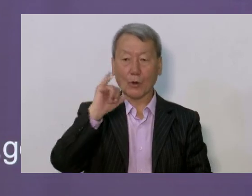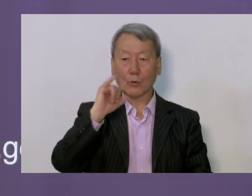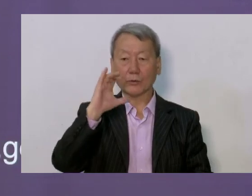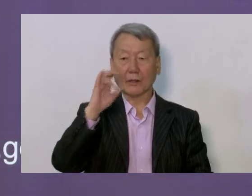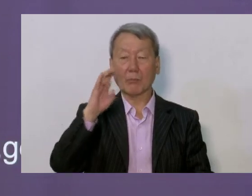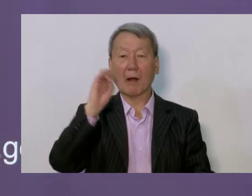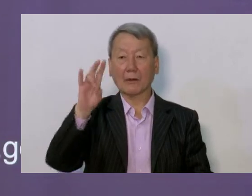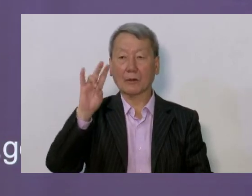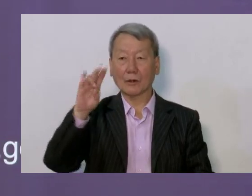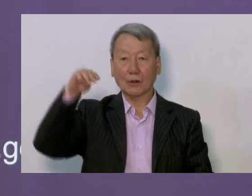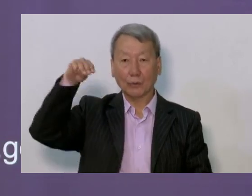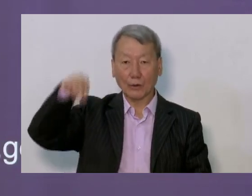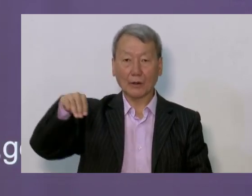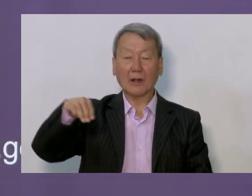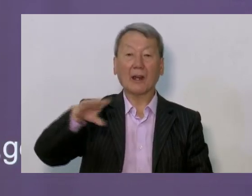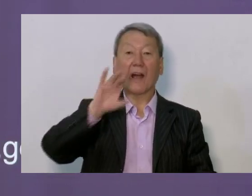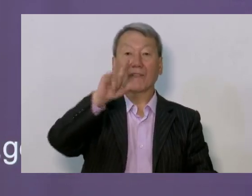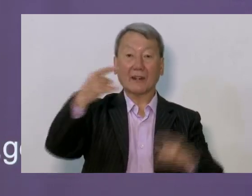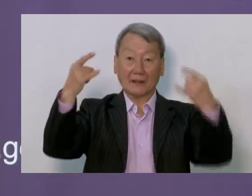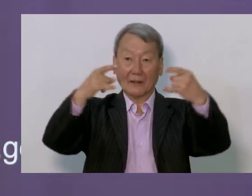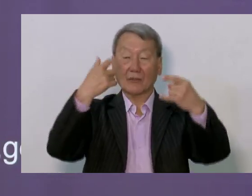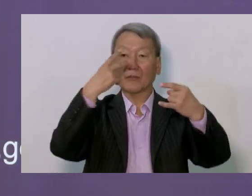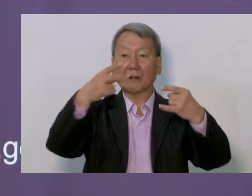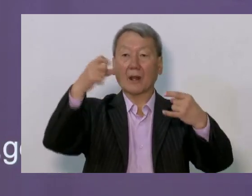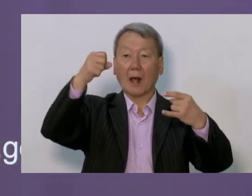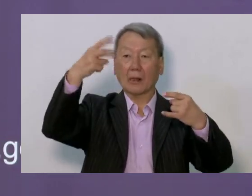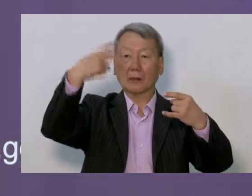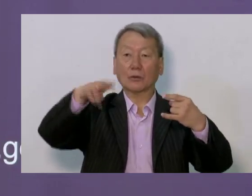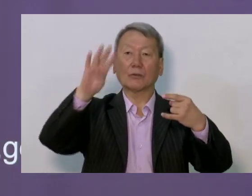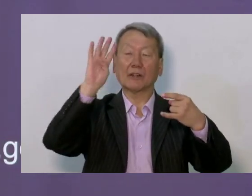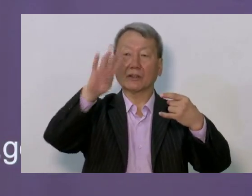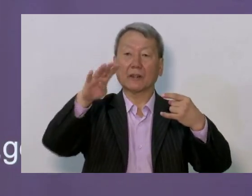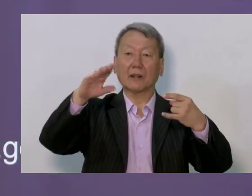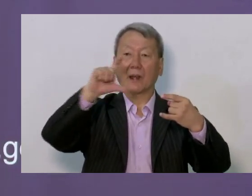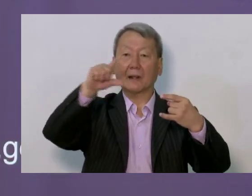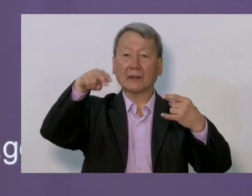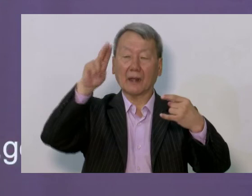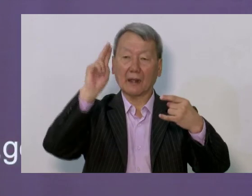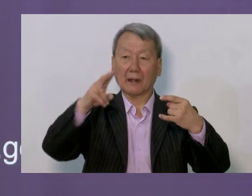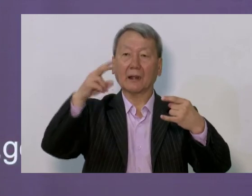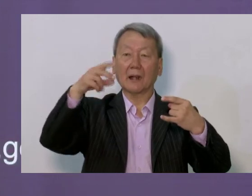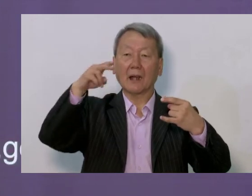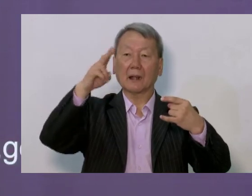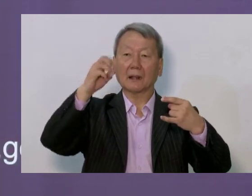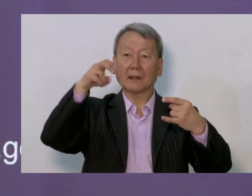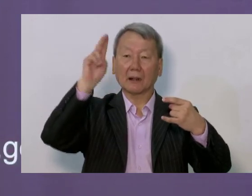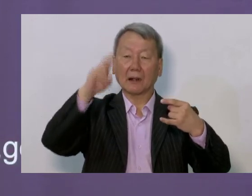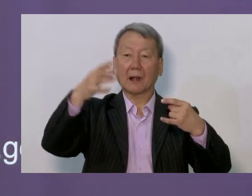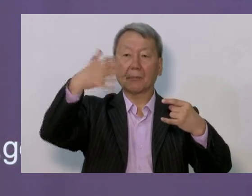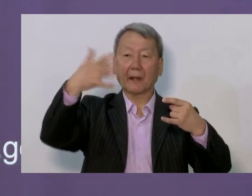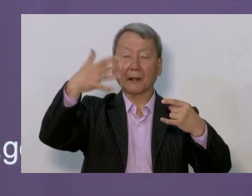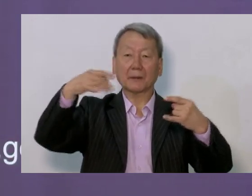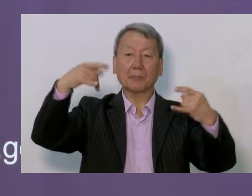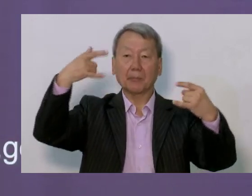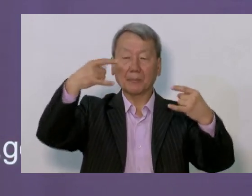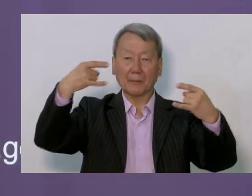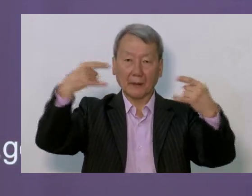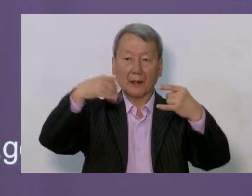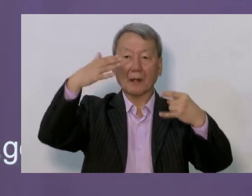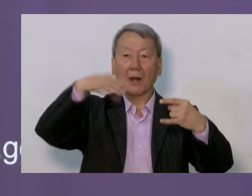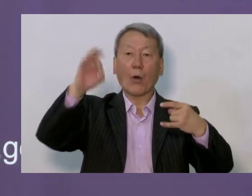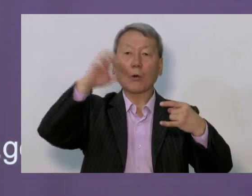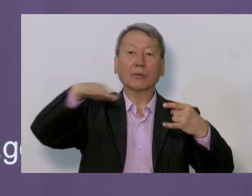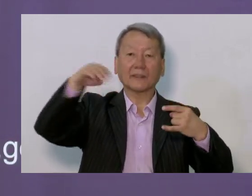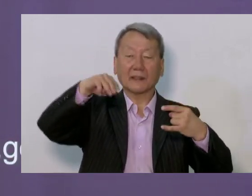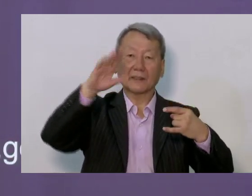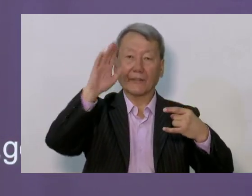Республики Усунбаев Нурболот Төлөшевич. Прямой эфир брифинга вы могли посмотреть и услышать на телеканалах ЛТР, КТРК, ЛТО-24, Пирамида, Пятый канал, через